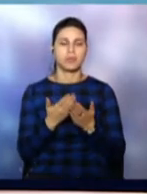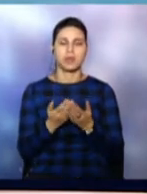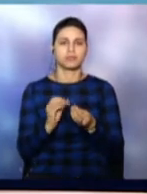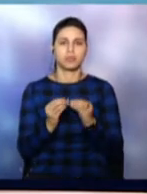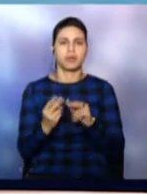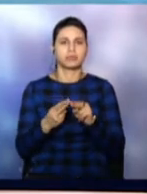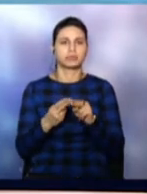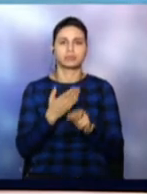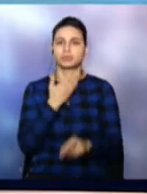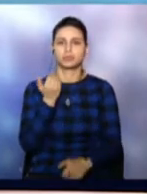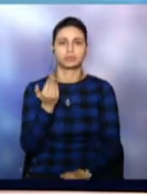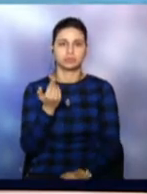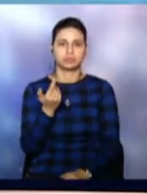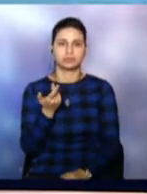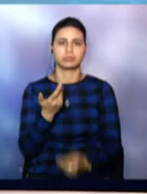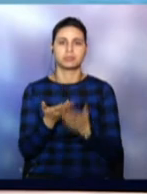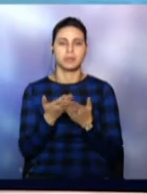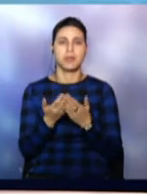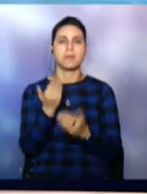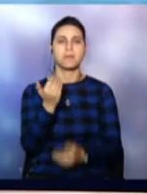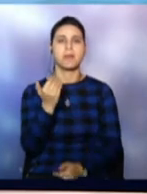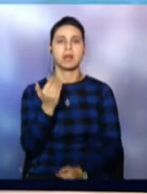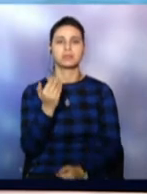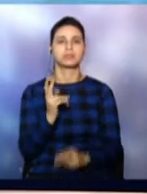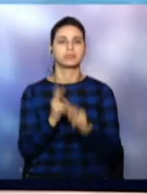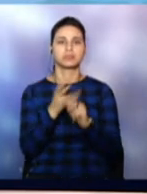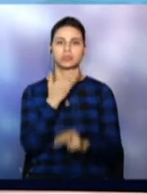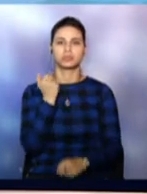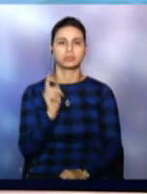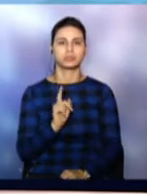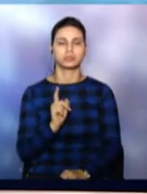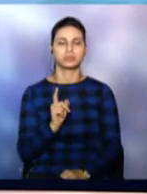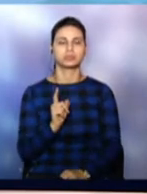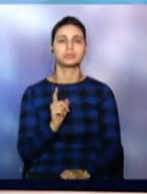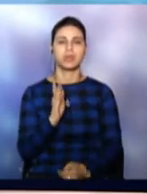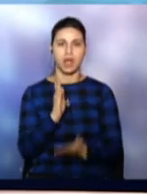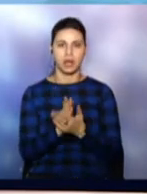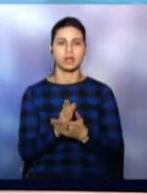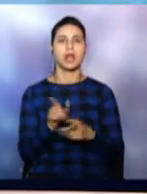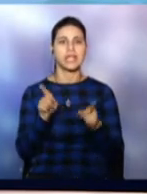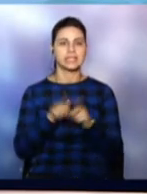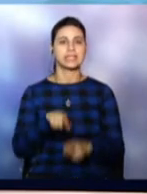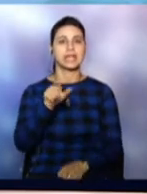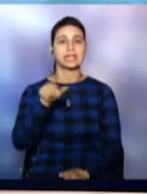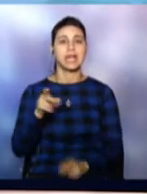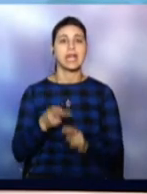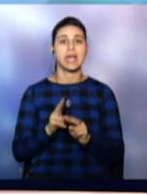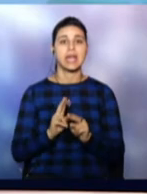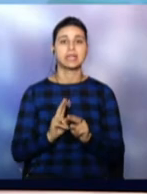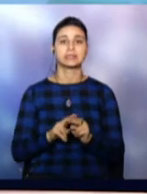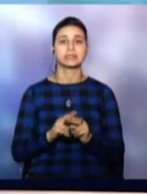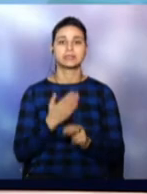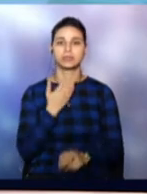დაიძინონ და არ უშლის თუნდაც მათ შვიდ ძილს ხელს. ნამდვილად არიან ესეთი ადამიანები და ეს არ